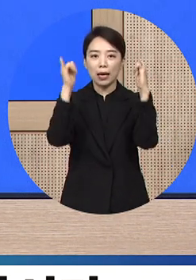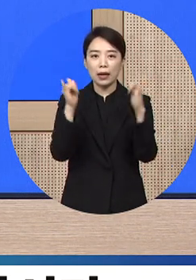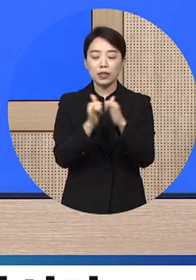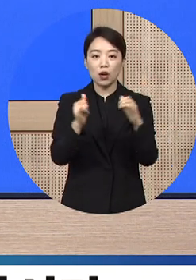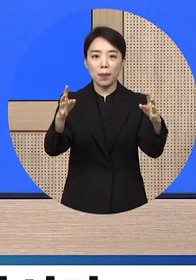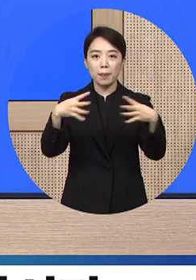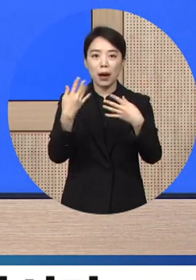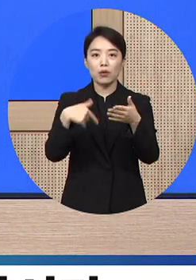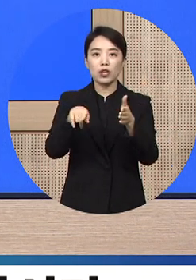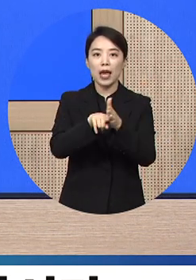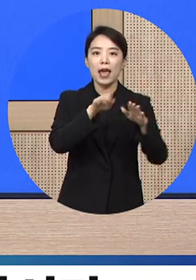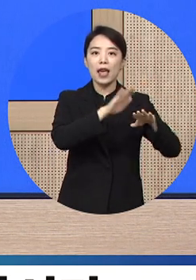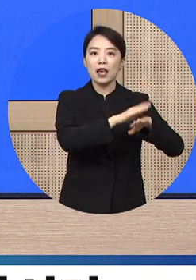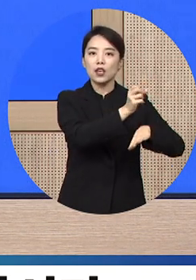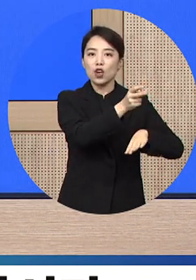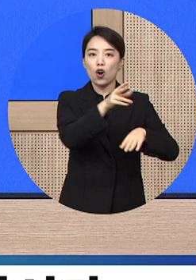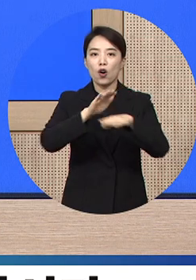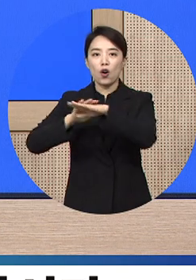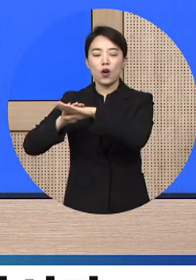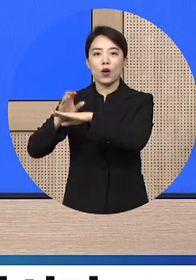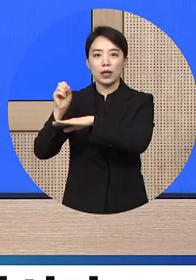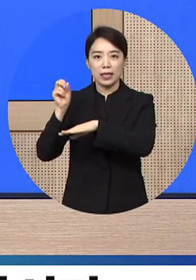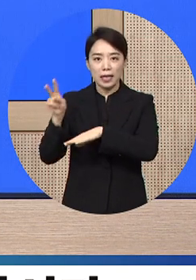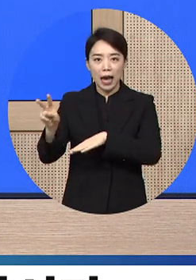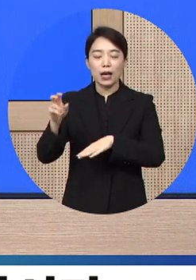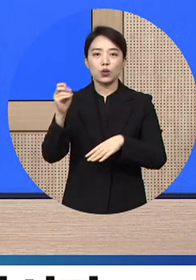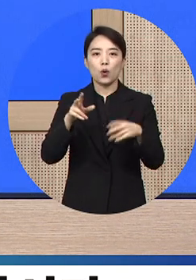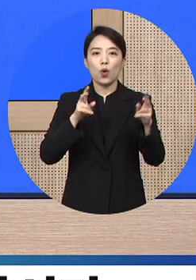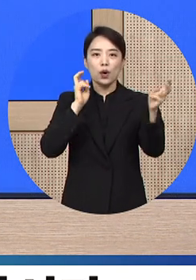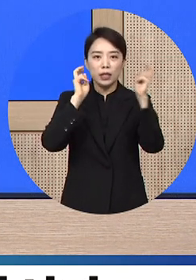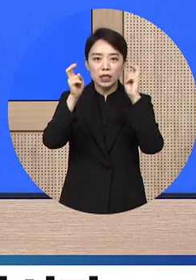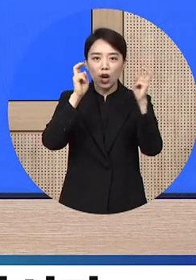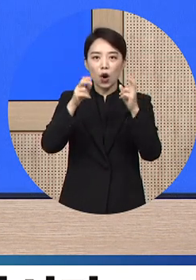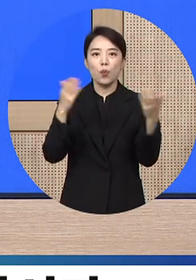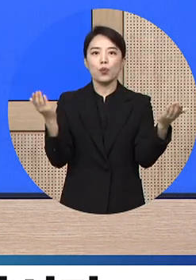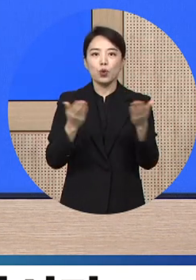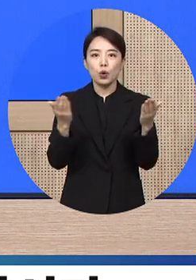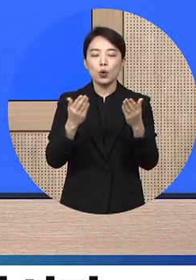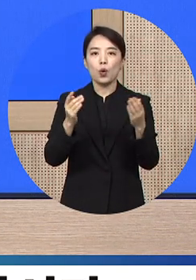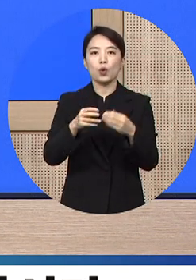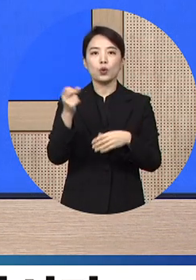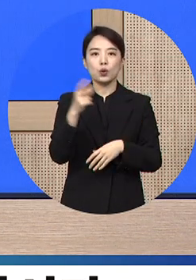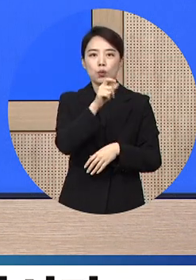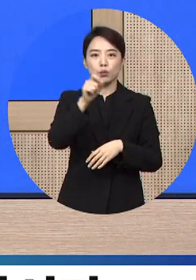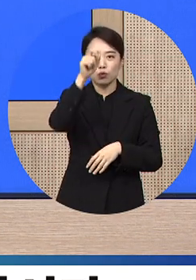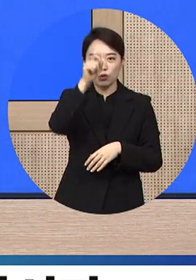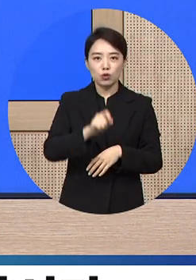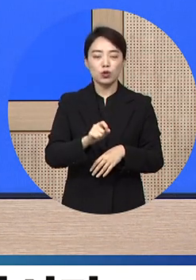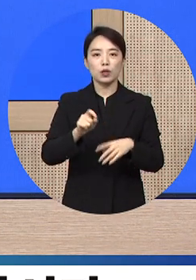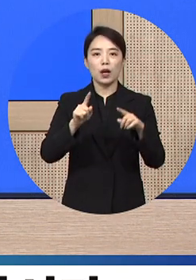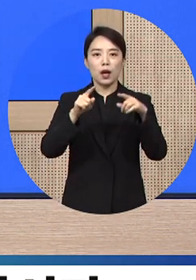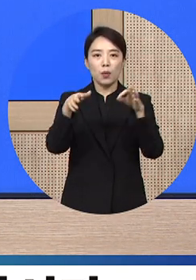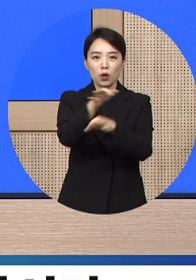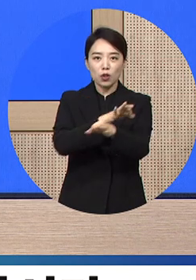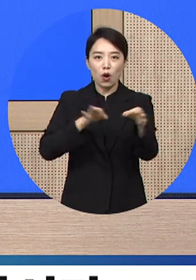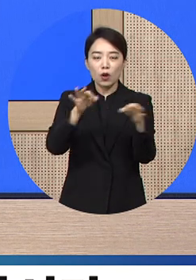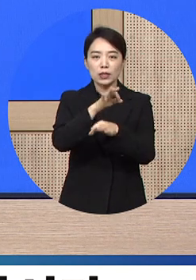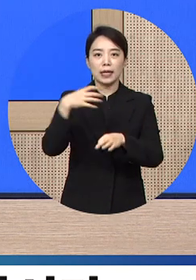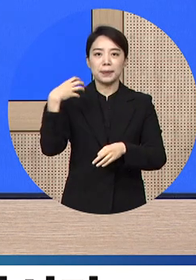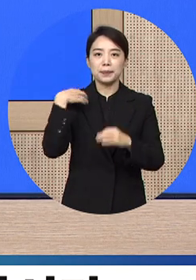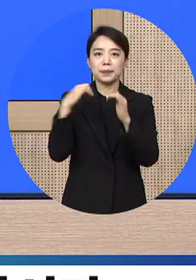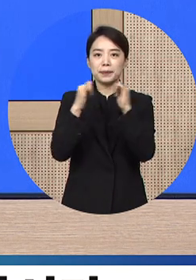위해서 여야정은 물론 기업, 노동, 지자체 등 모든 경제 주체가 참여하는